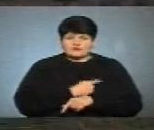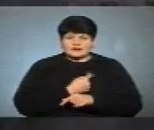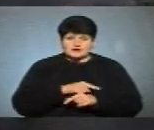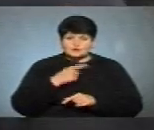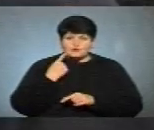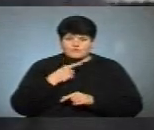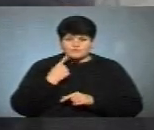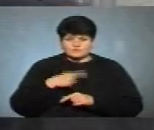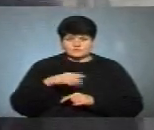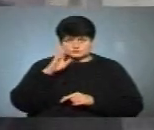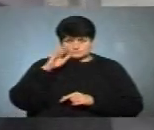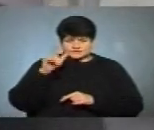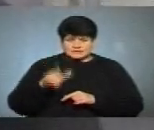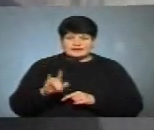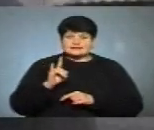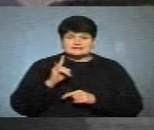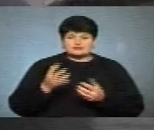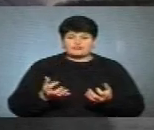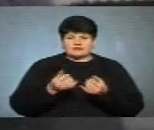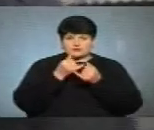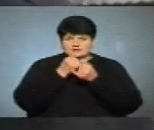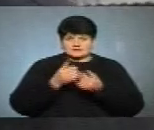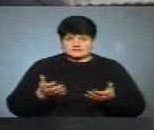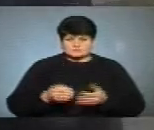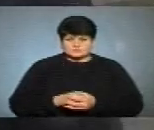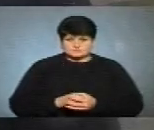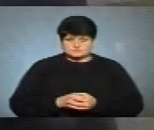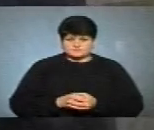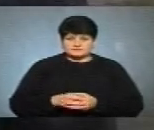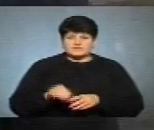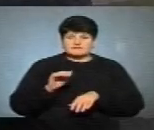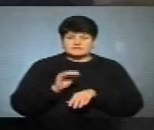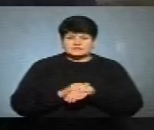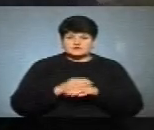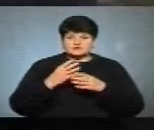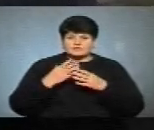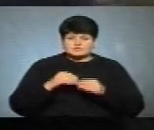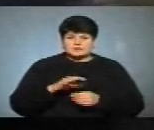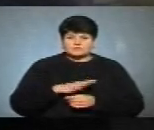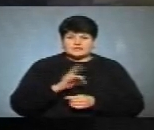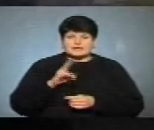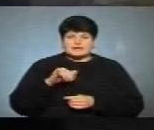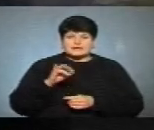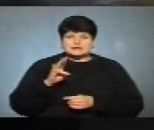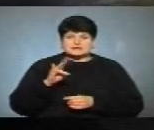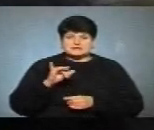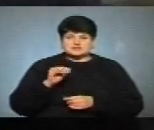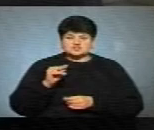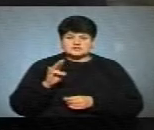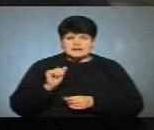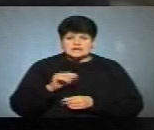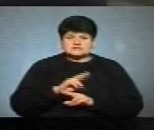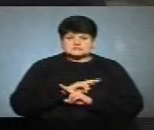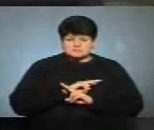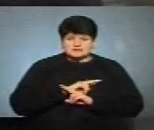каже Богдан Комаренець, але дитину врятувати не змогли. Фактично вже клінічна смерть була. І знову